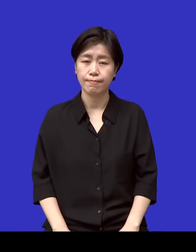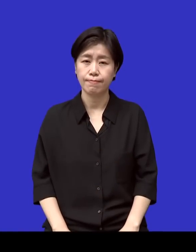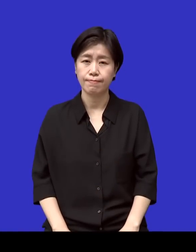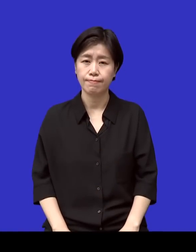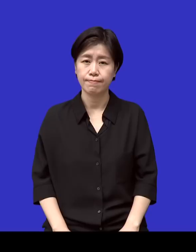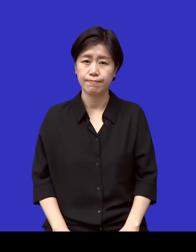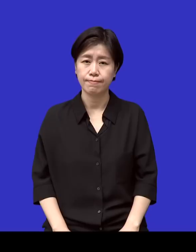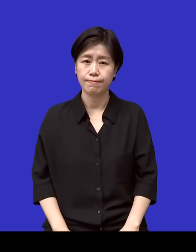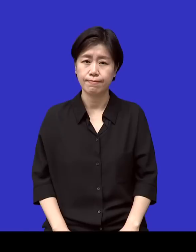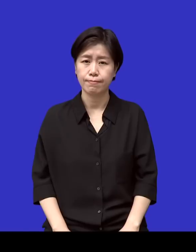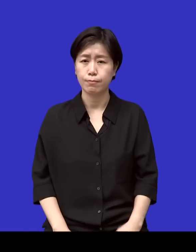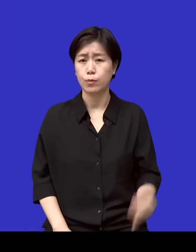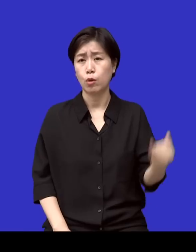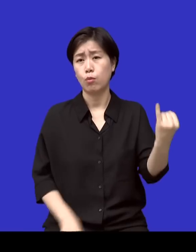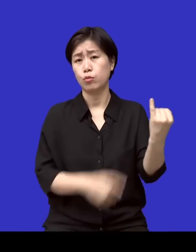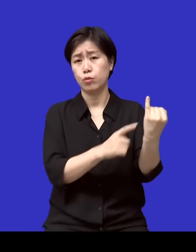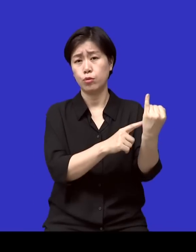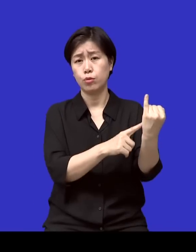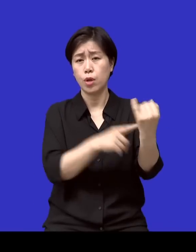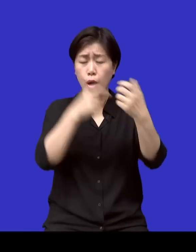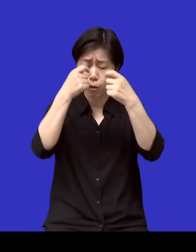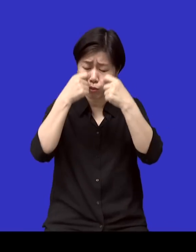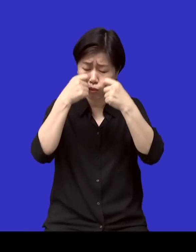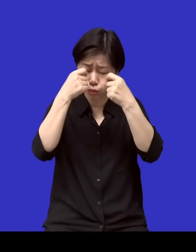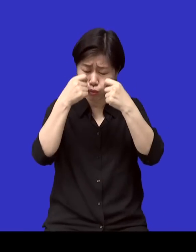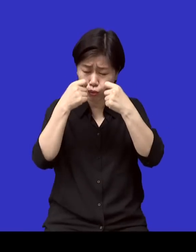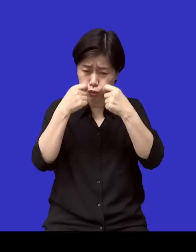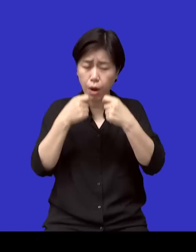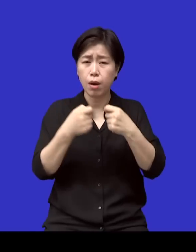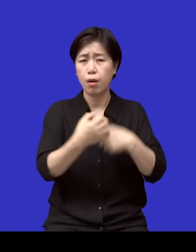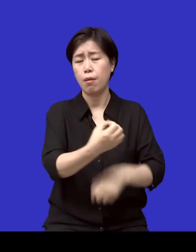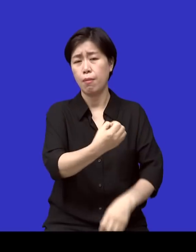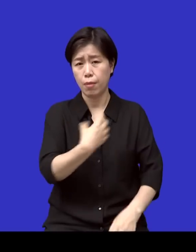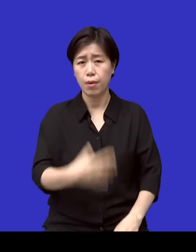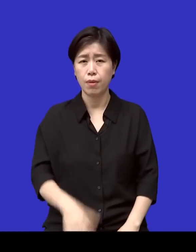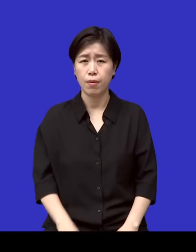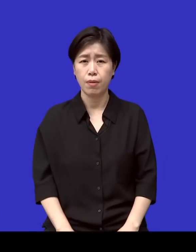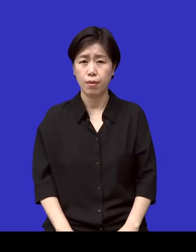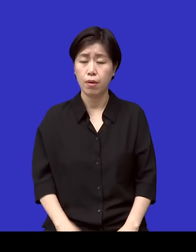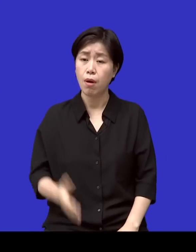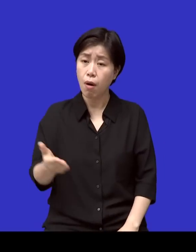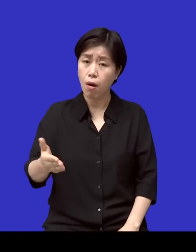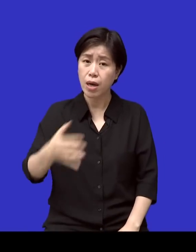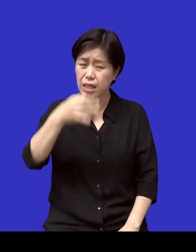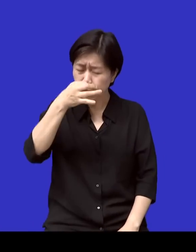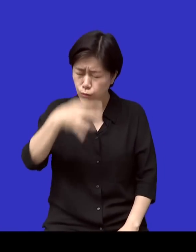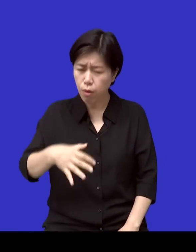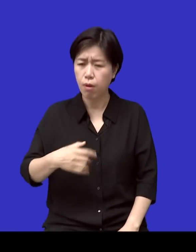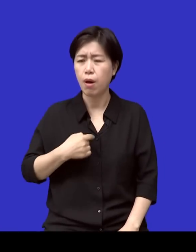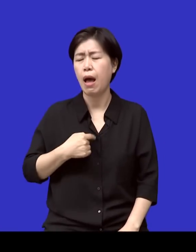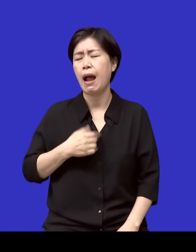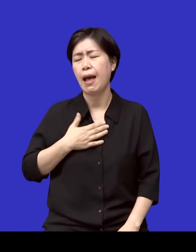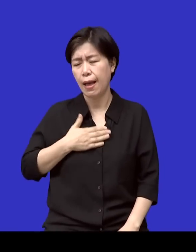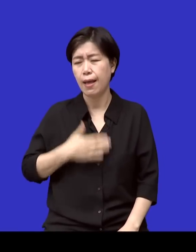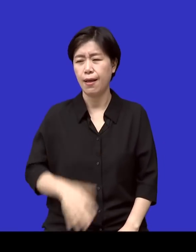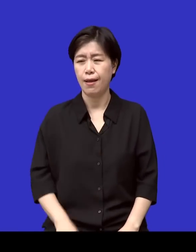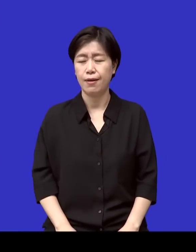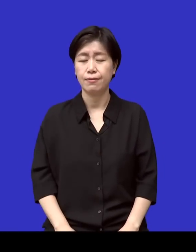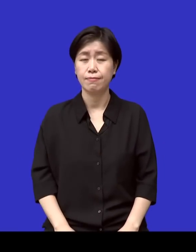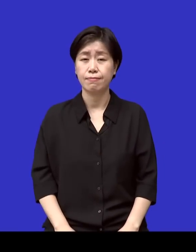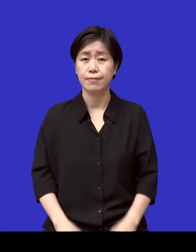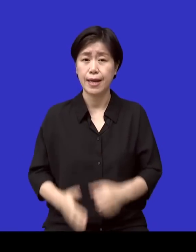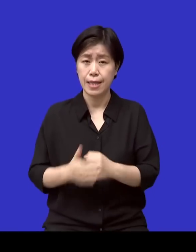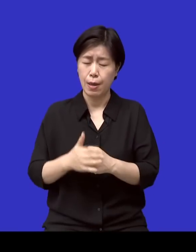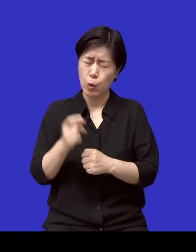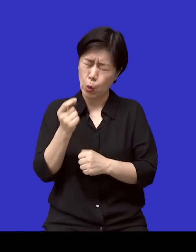근데 그때는 울면서 저에게 말씀을 해주셨어요. 너 힘든 거 너무 안다. 그러니까 이걸 좀